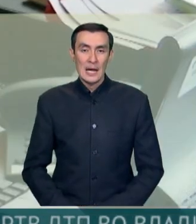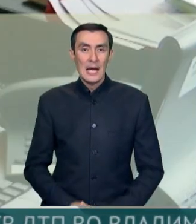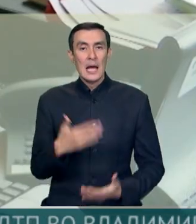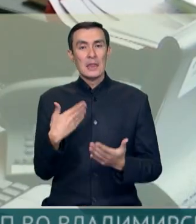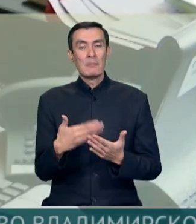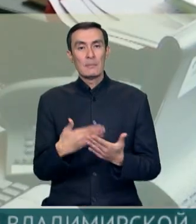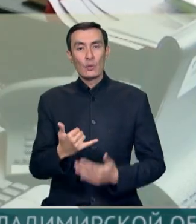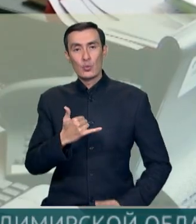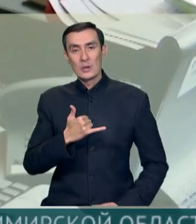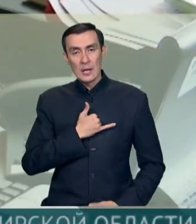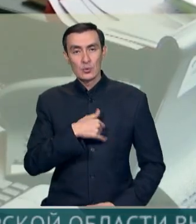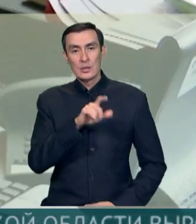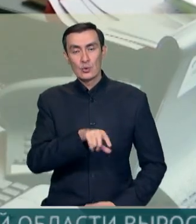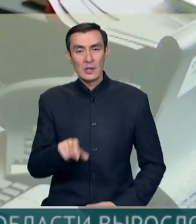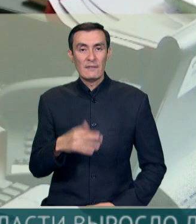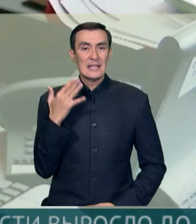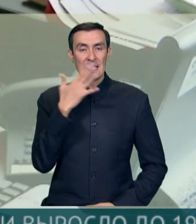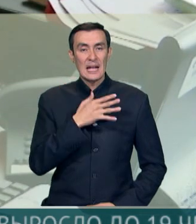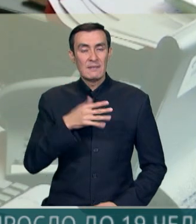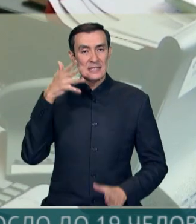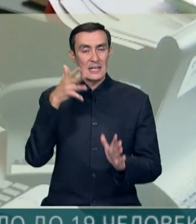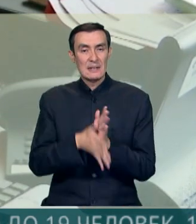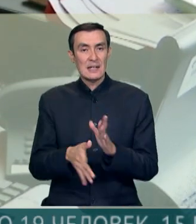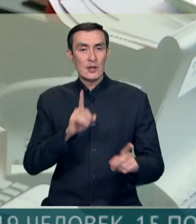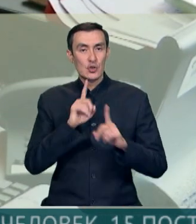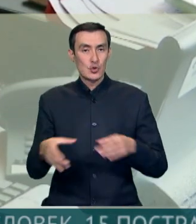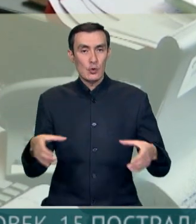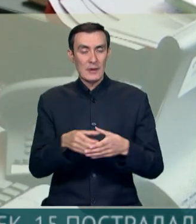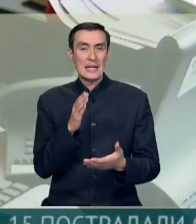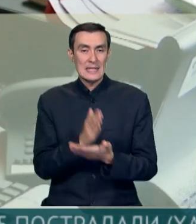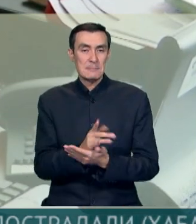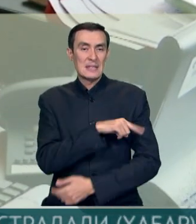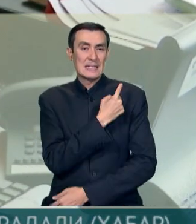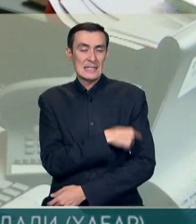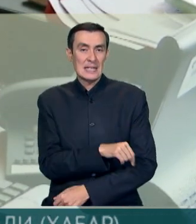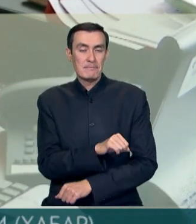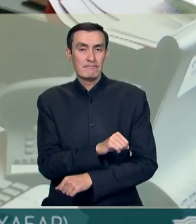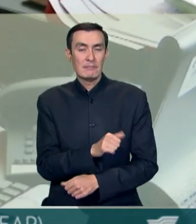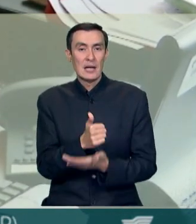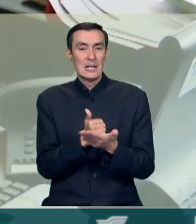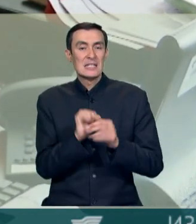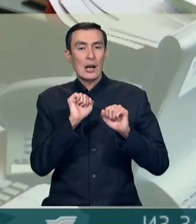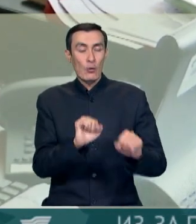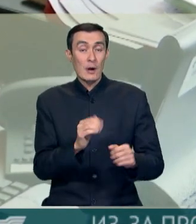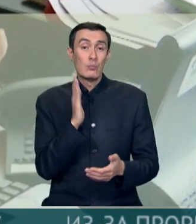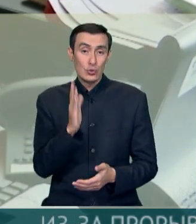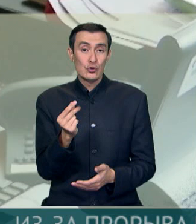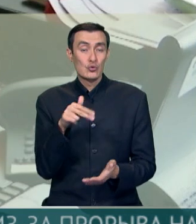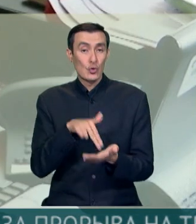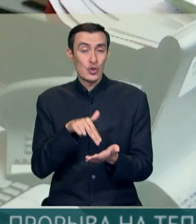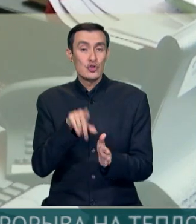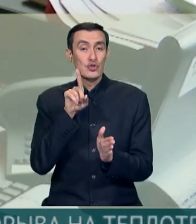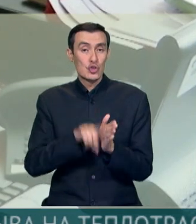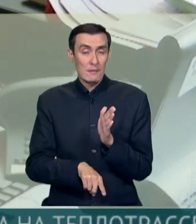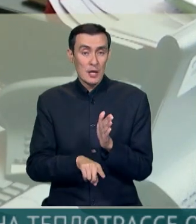Например, у нас, у сотрудников Национального исследовательского совета, тоже есть медицинская страховка. Разумеется, она будет стоить чуть дешевле,